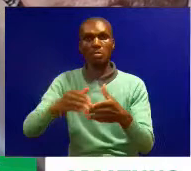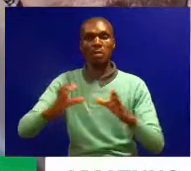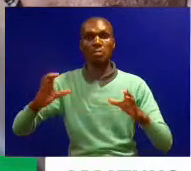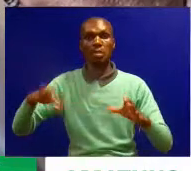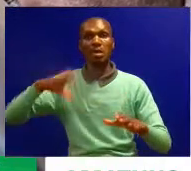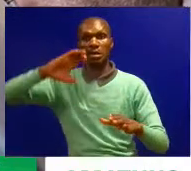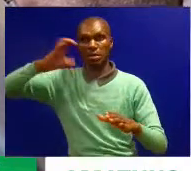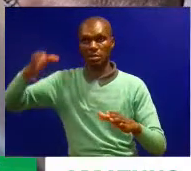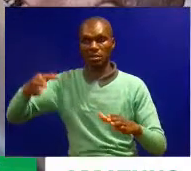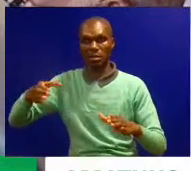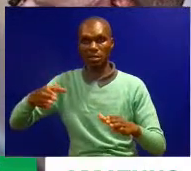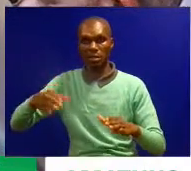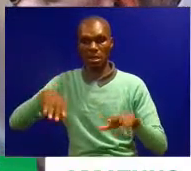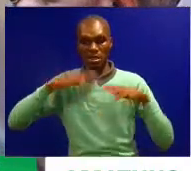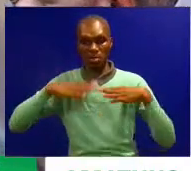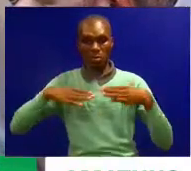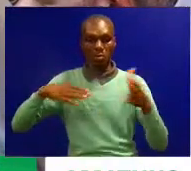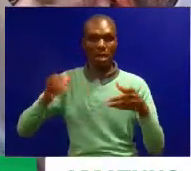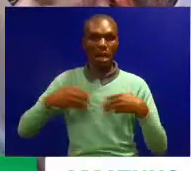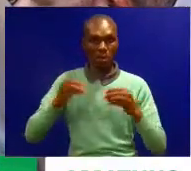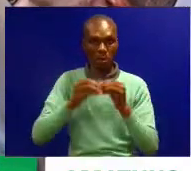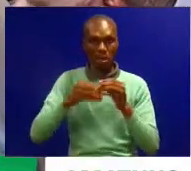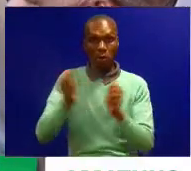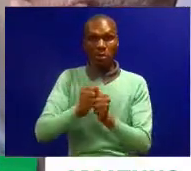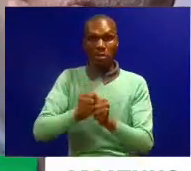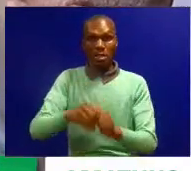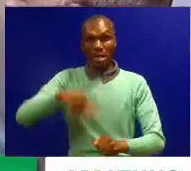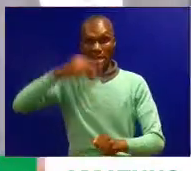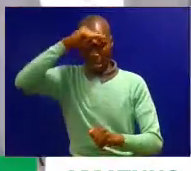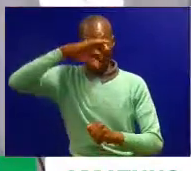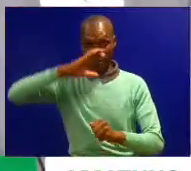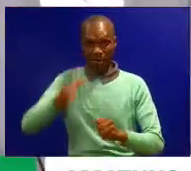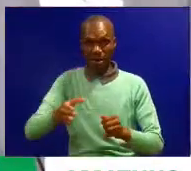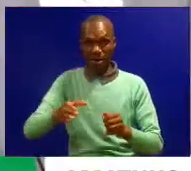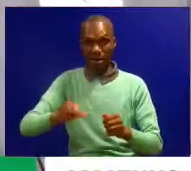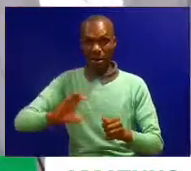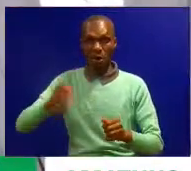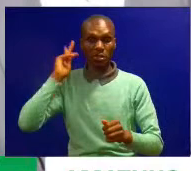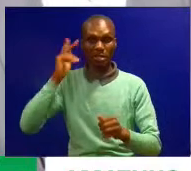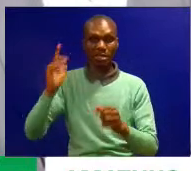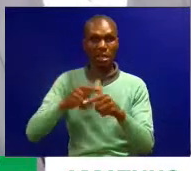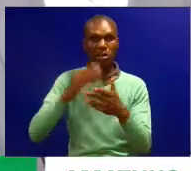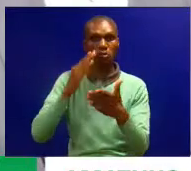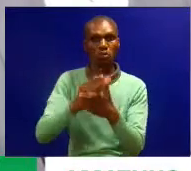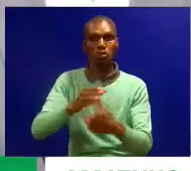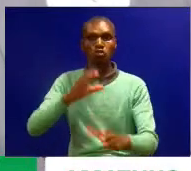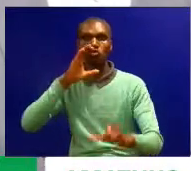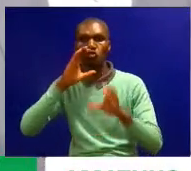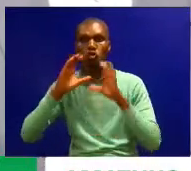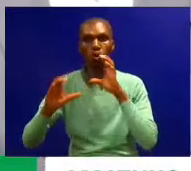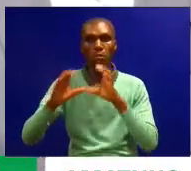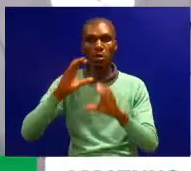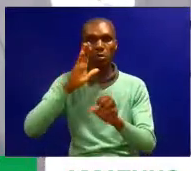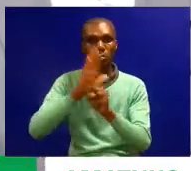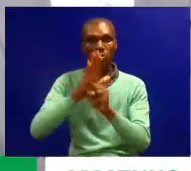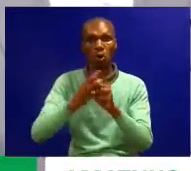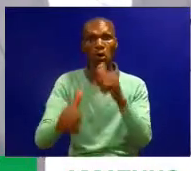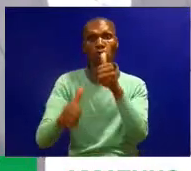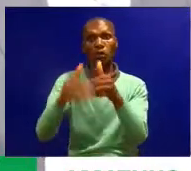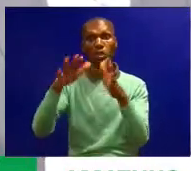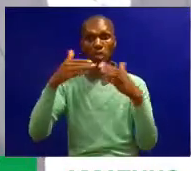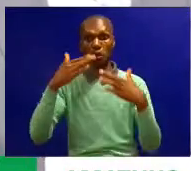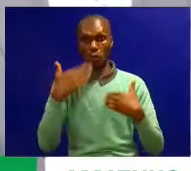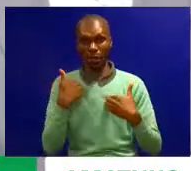yaba menye kurwa Ogembo ni goba umerana no mugavana bwe county ya Kisi James Ongwae eliyogo kwanera aliyabaganiri barobubu na